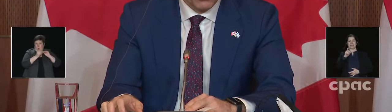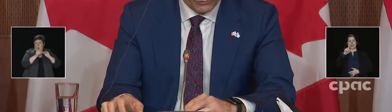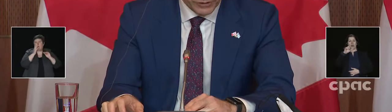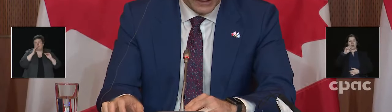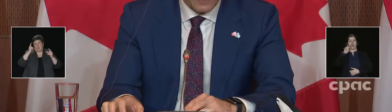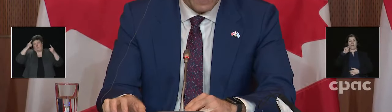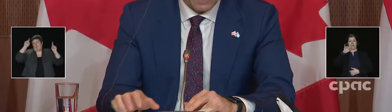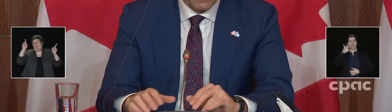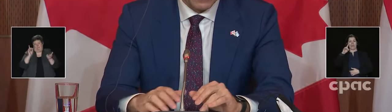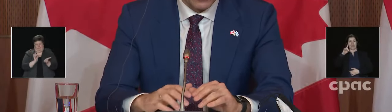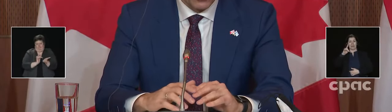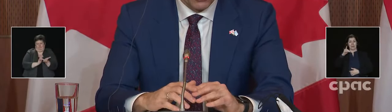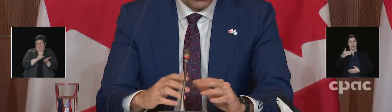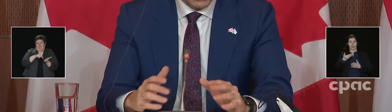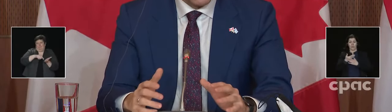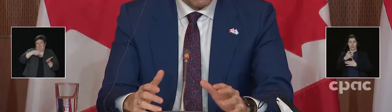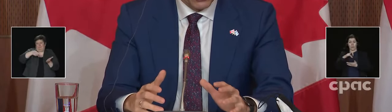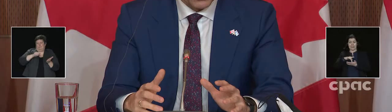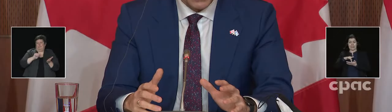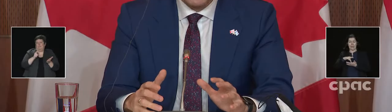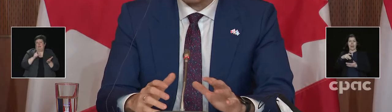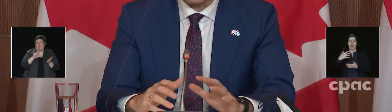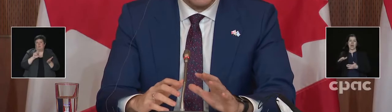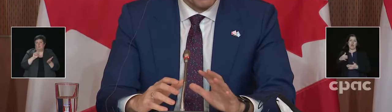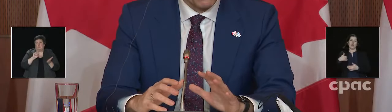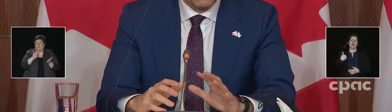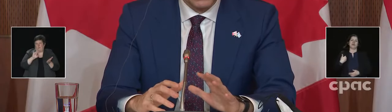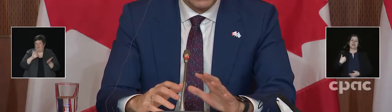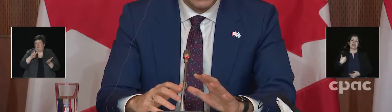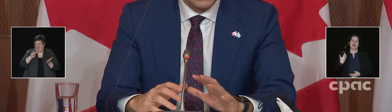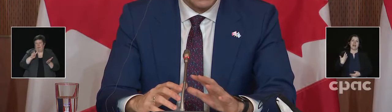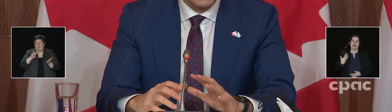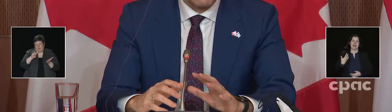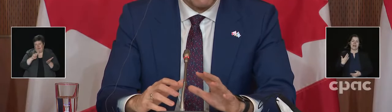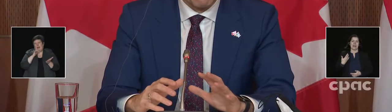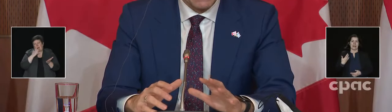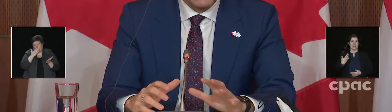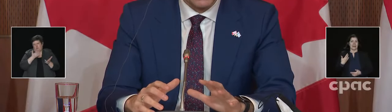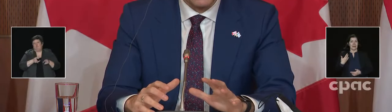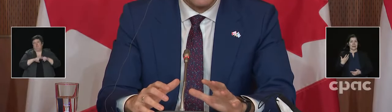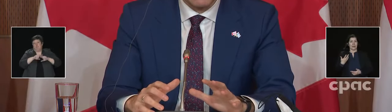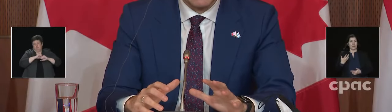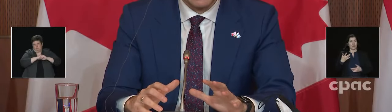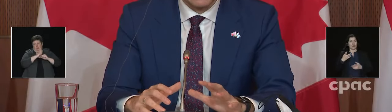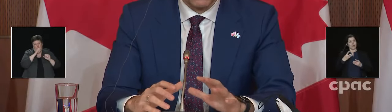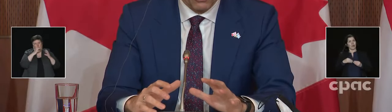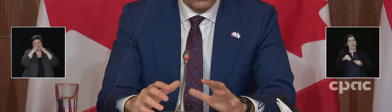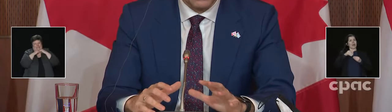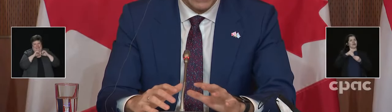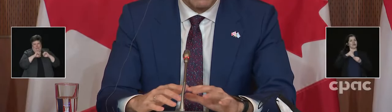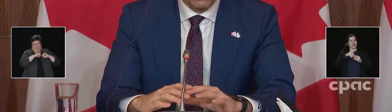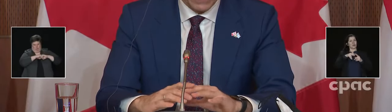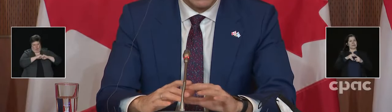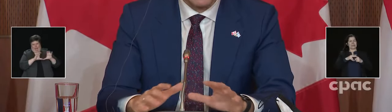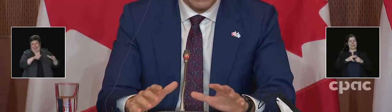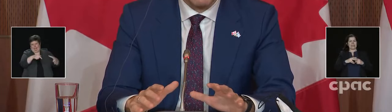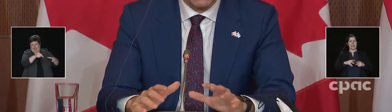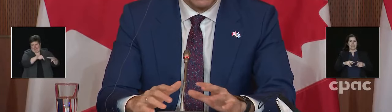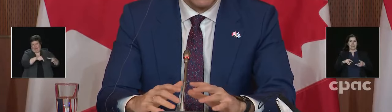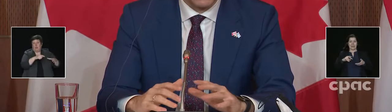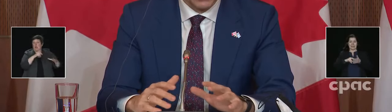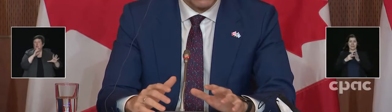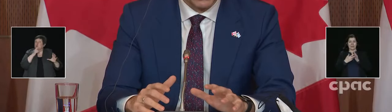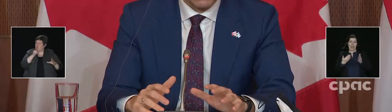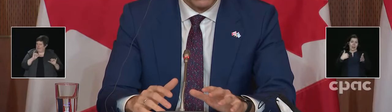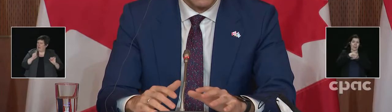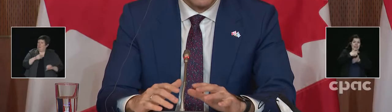est le plus utile. Donc, c'est un outil de plus, mais ce n'est pas un outil qui est nécessairement meilleur que la vaccination. Au contraire, pour la très grande